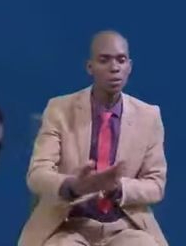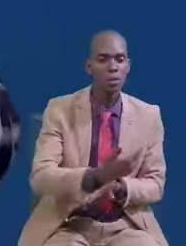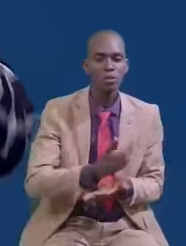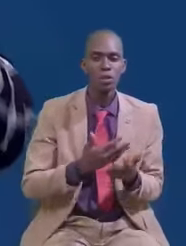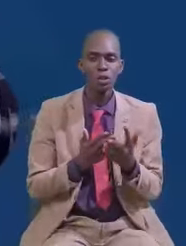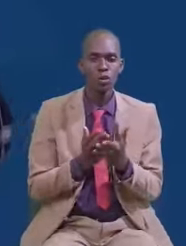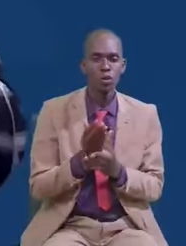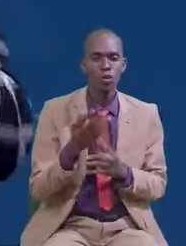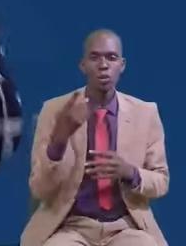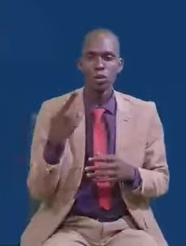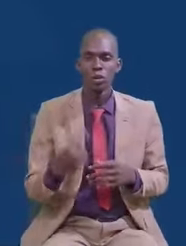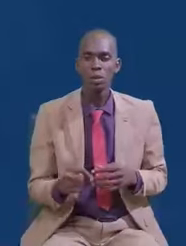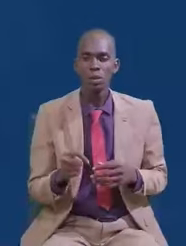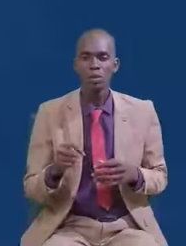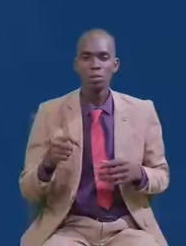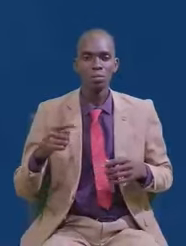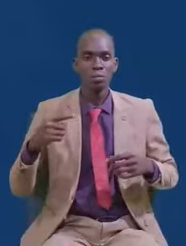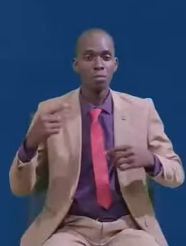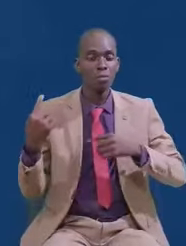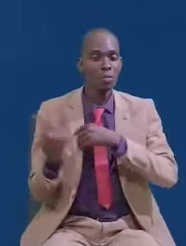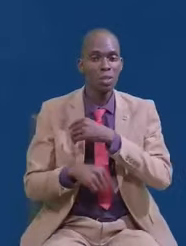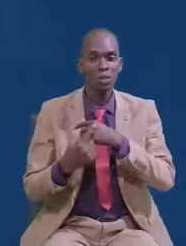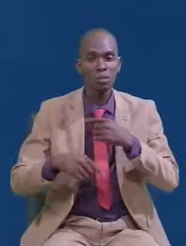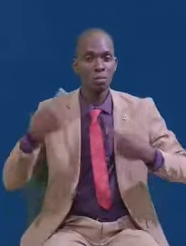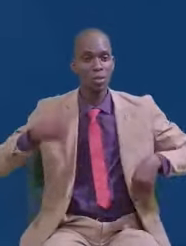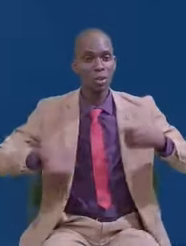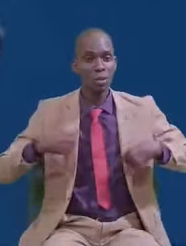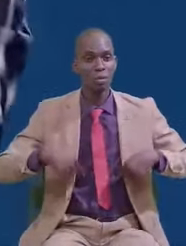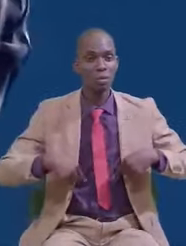La guérison par les meurtrissures marquantes.